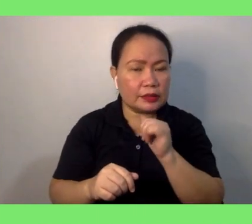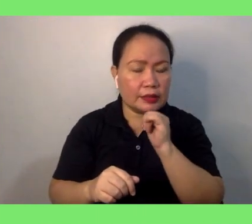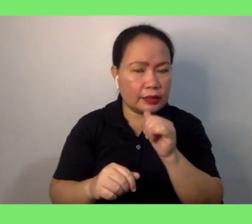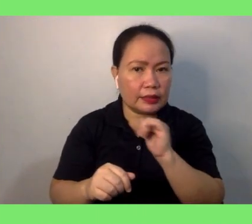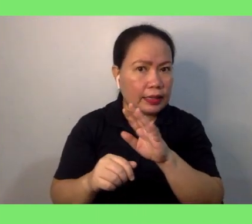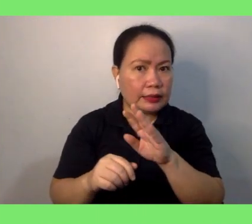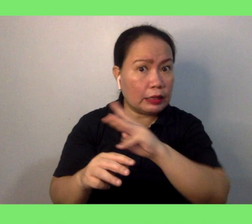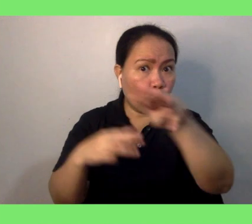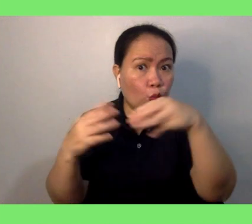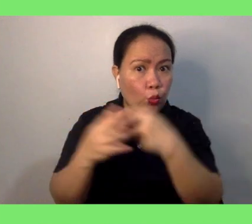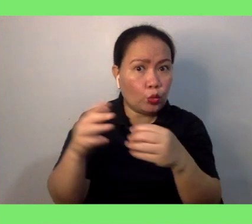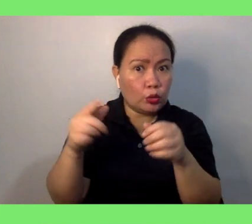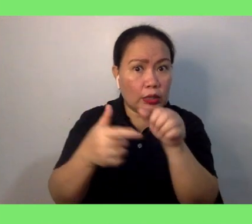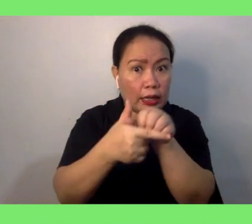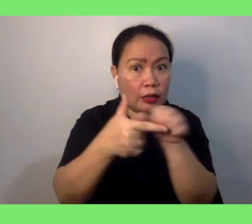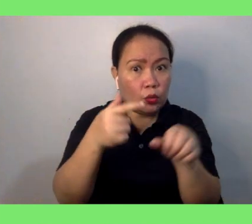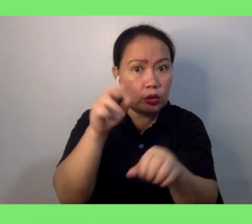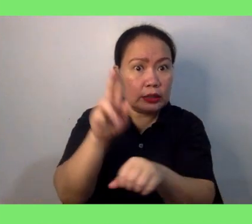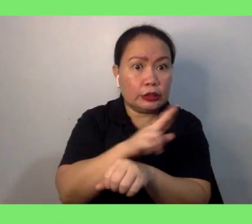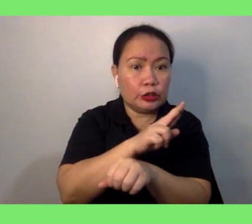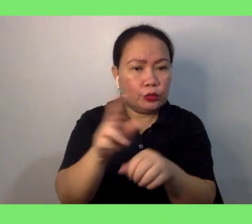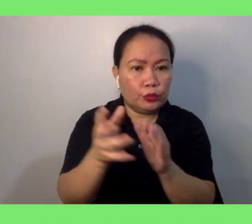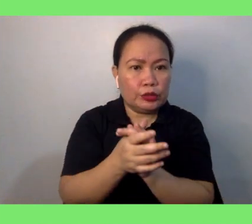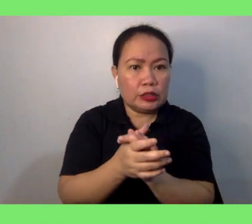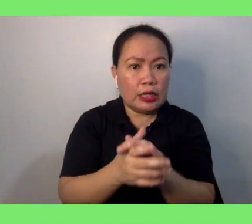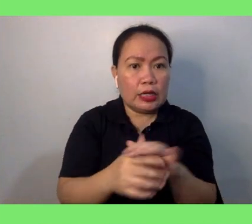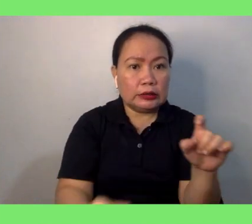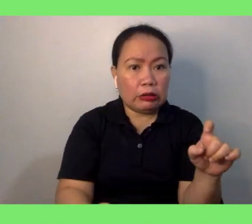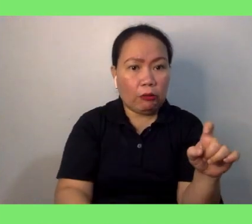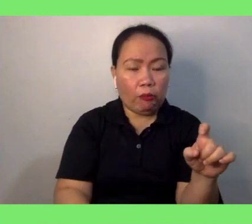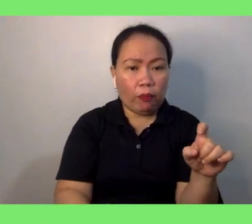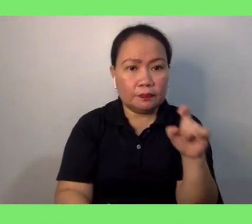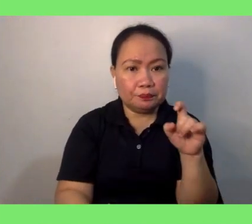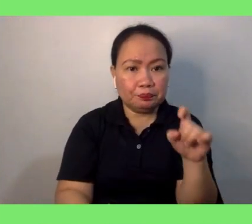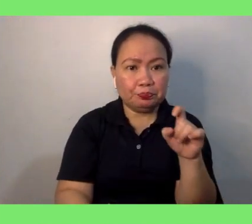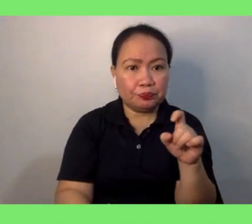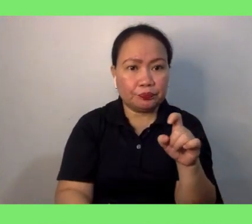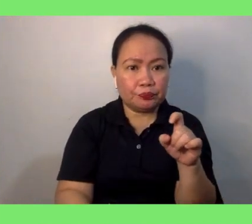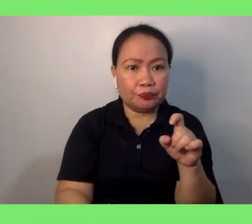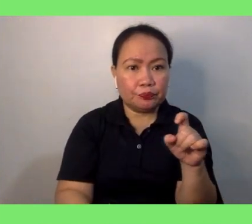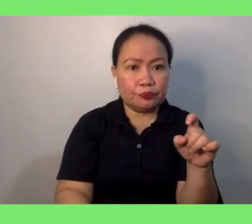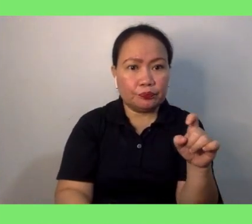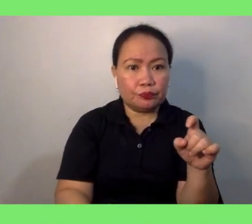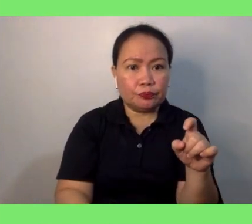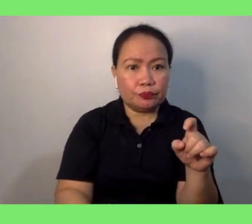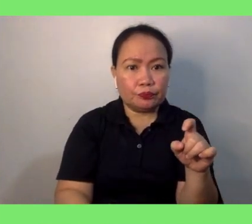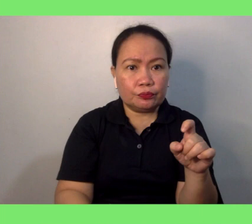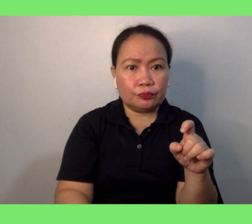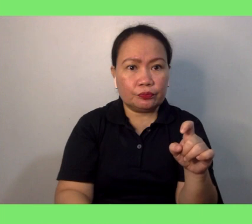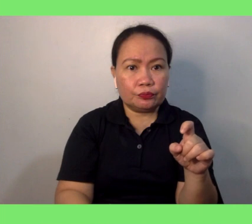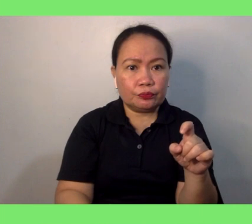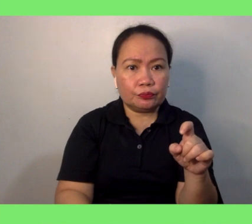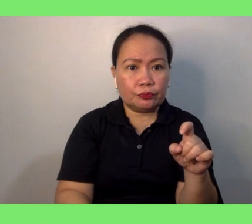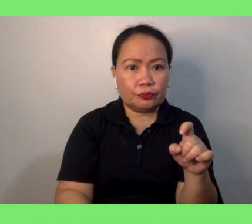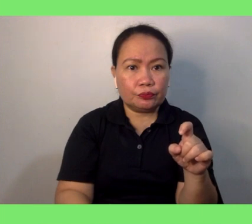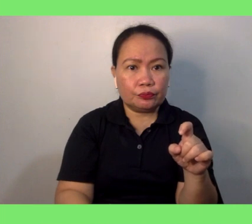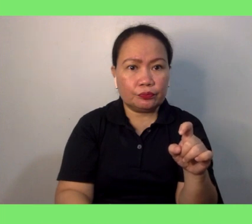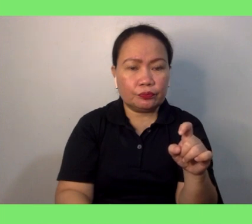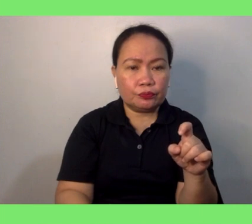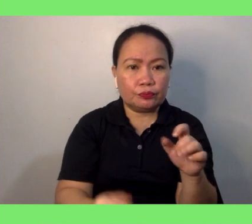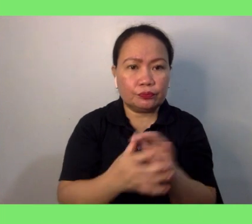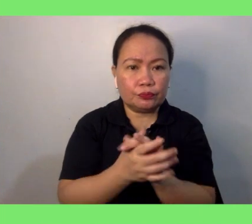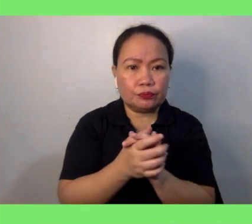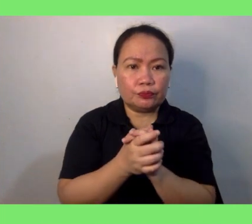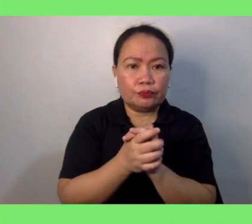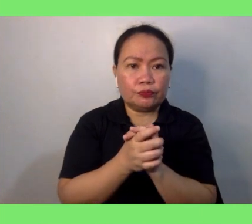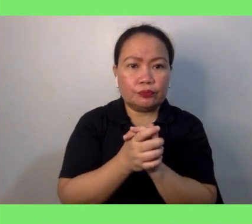pwedeng gamitin. Okay? Kasi ito ay ang ka-alternate interior niya, itong buo. Yung angle